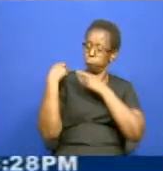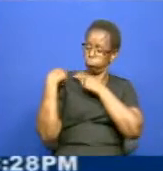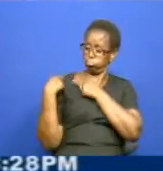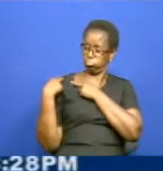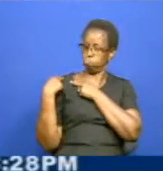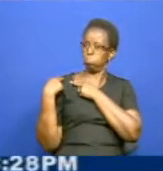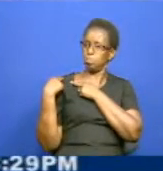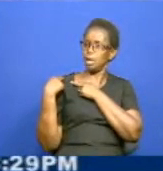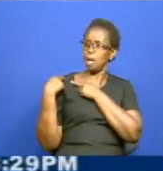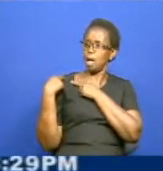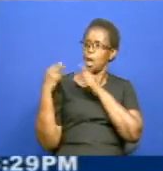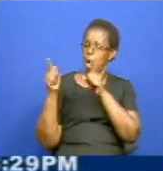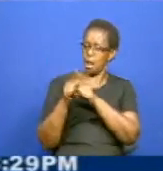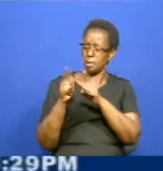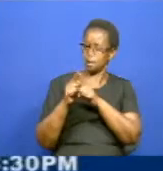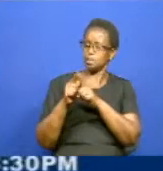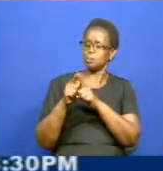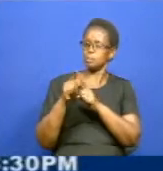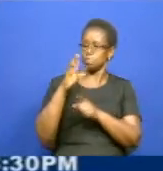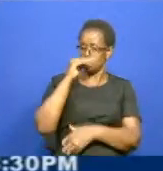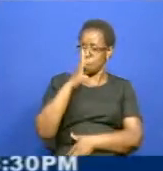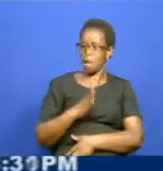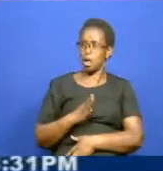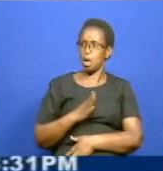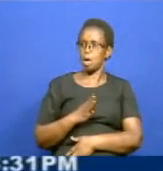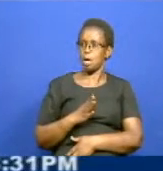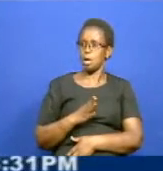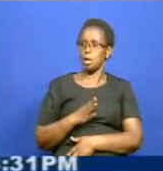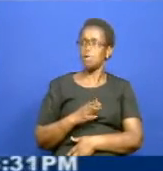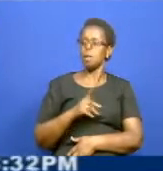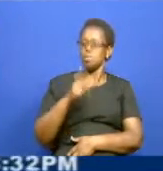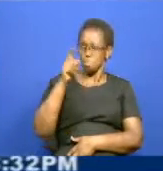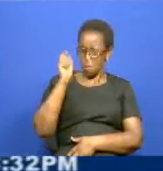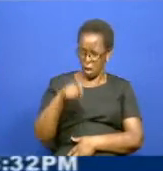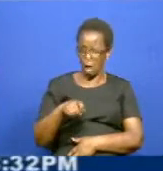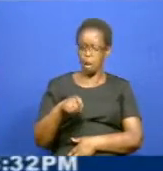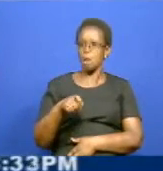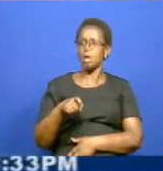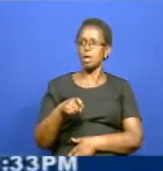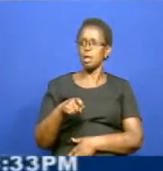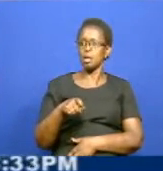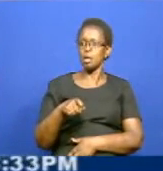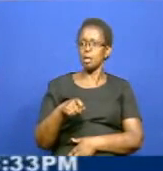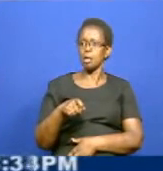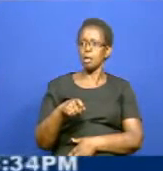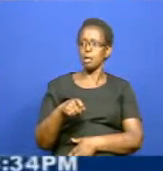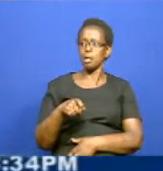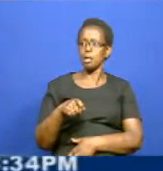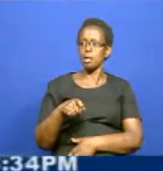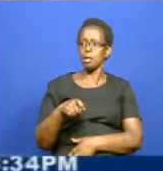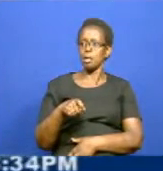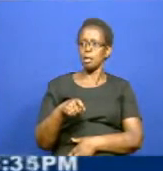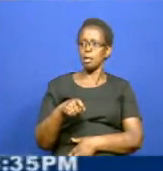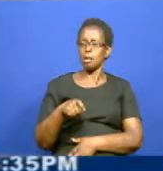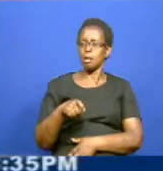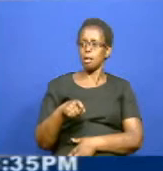Spika mwenyewe, let's consult in low tones, utaweza kuikabili ama kuikabidhi mayala na Kiswahili